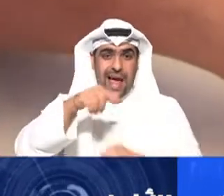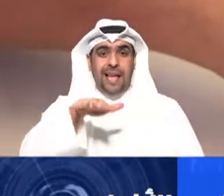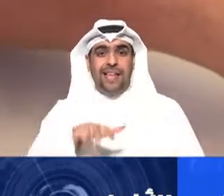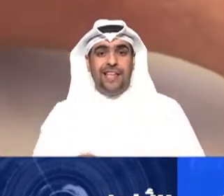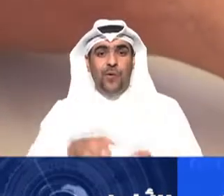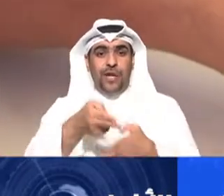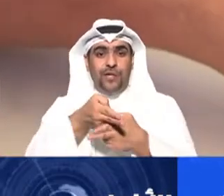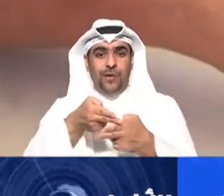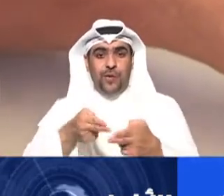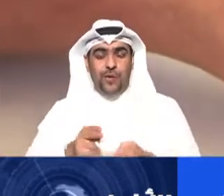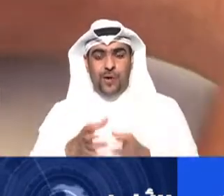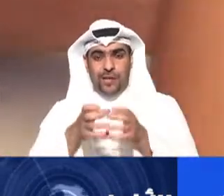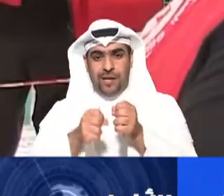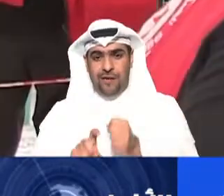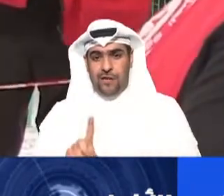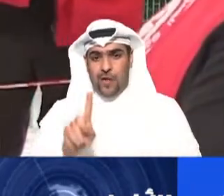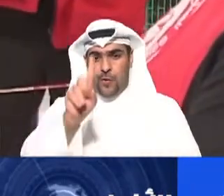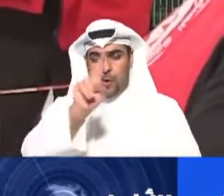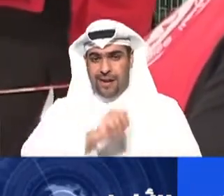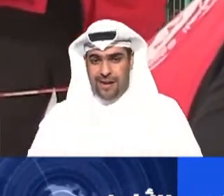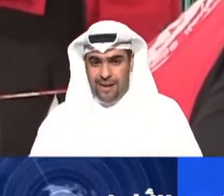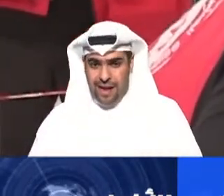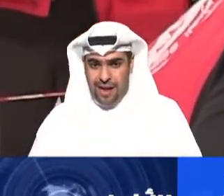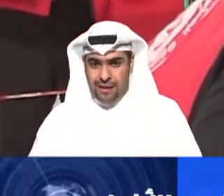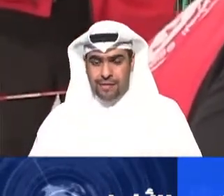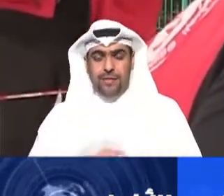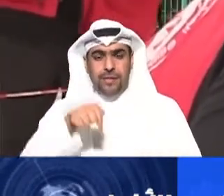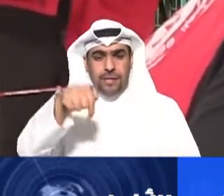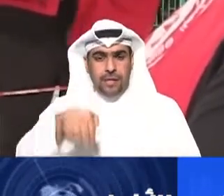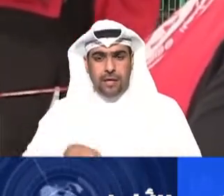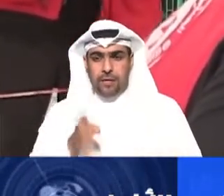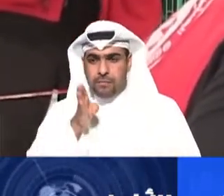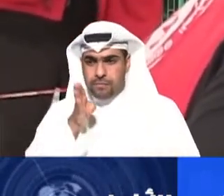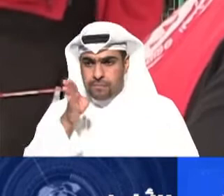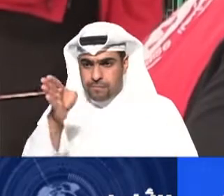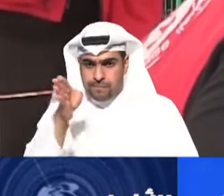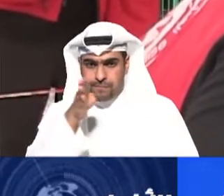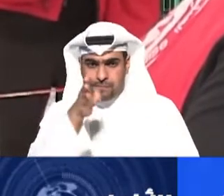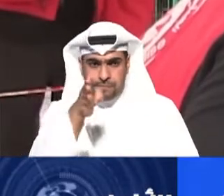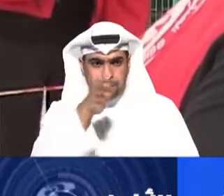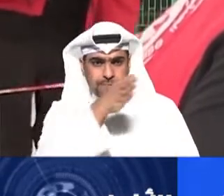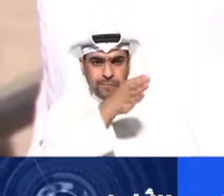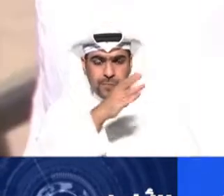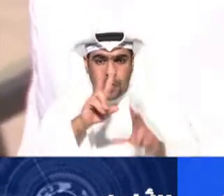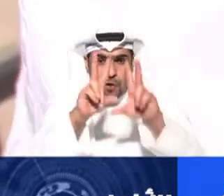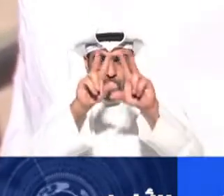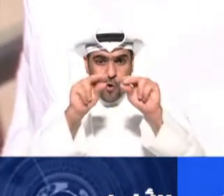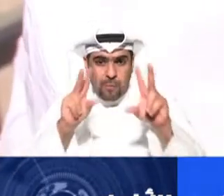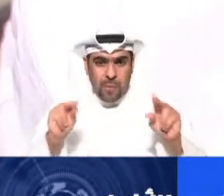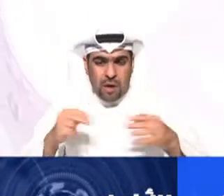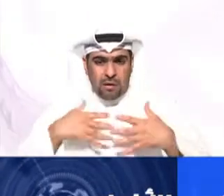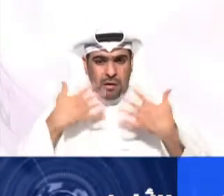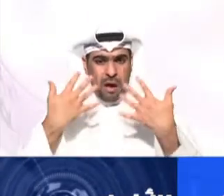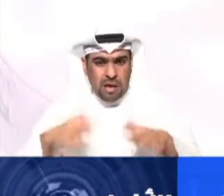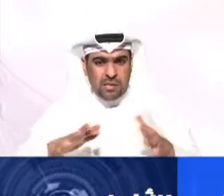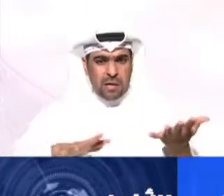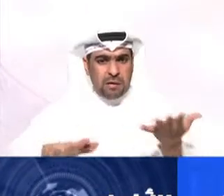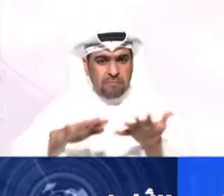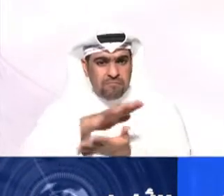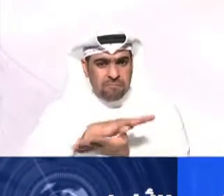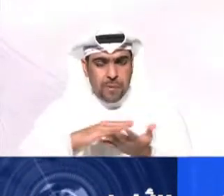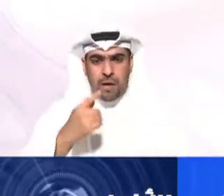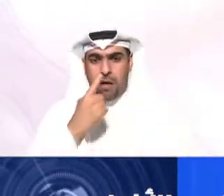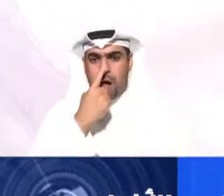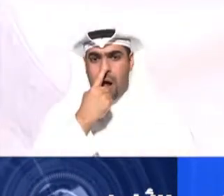الجابر الصباح حفظه الله، لتجول على المناطق الأكثر تضررا من انفجار مرفأ بيروت من أجل تقديم كافة